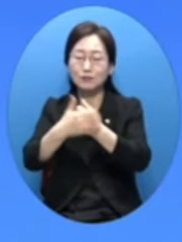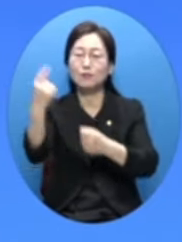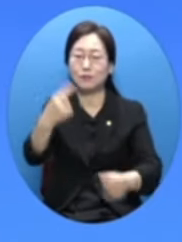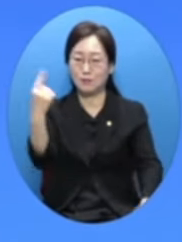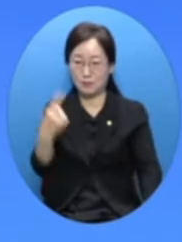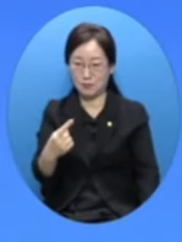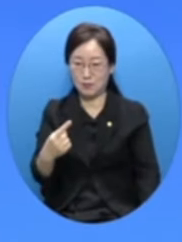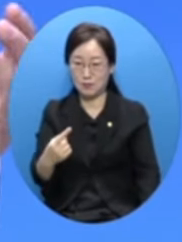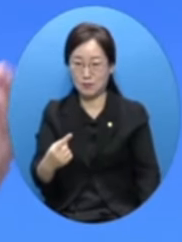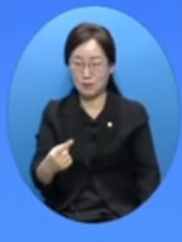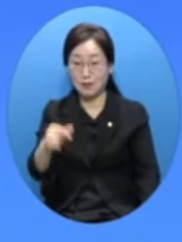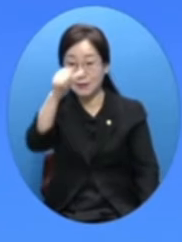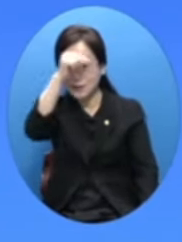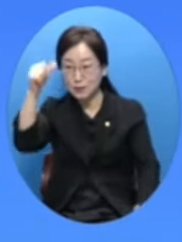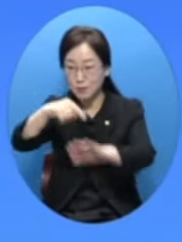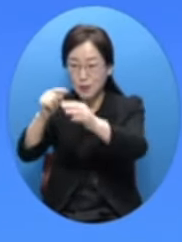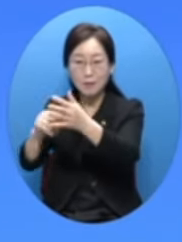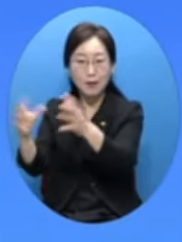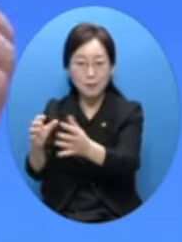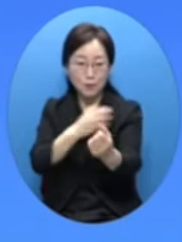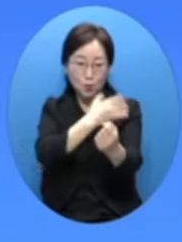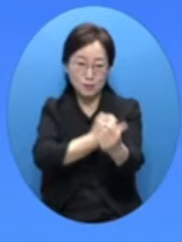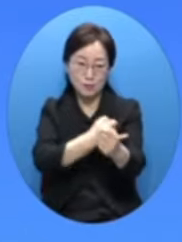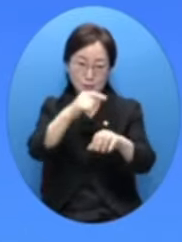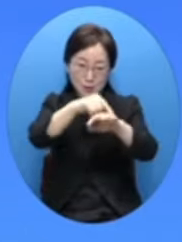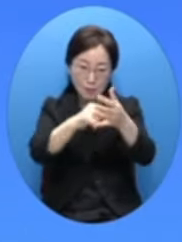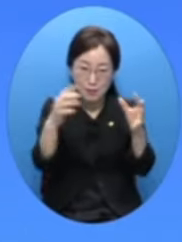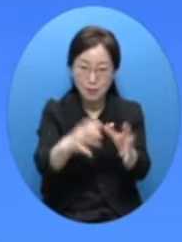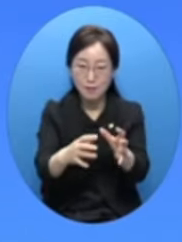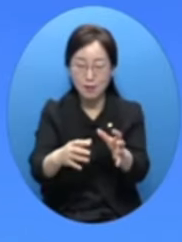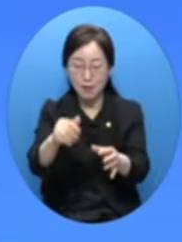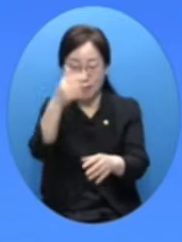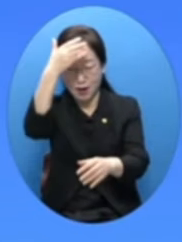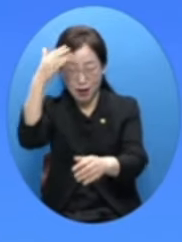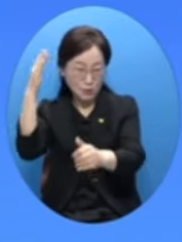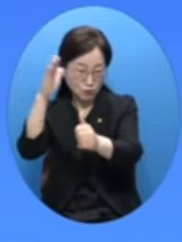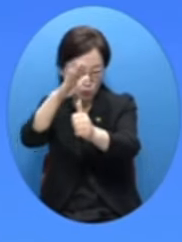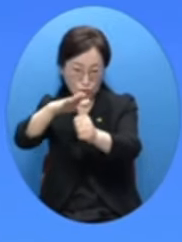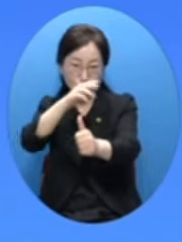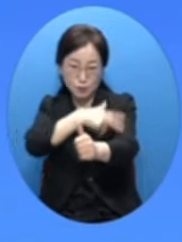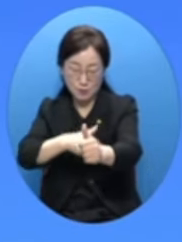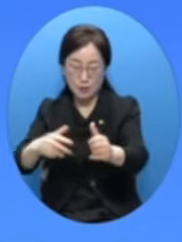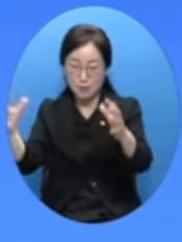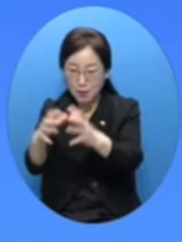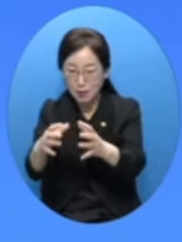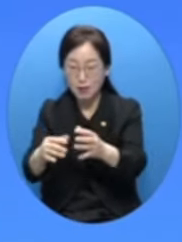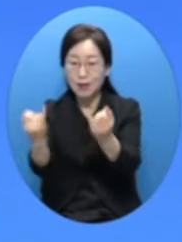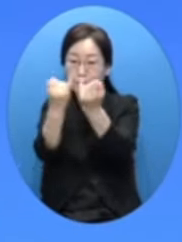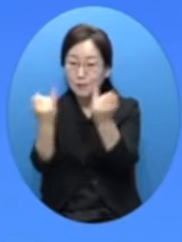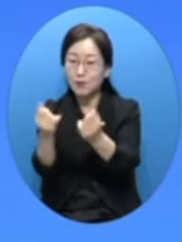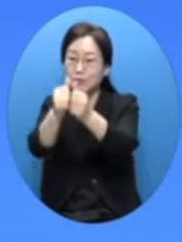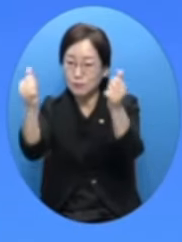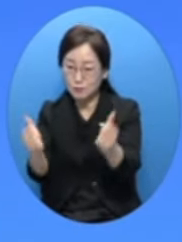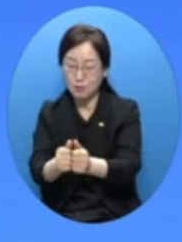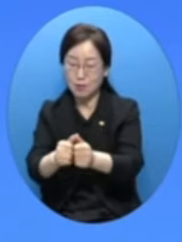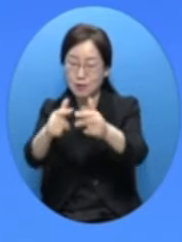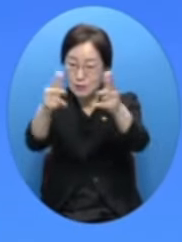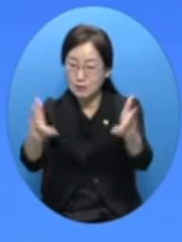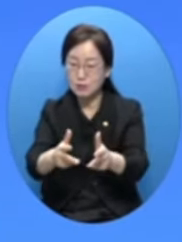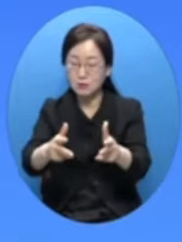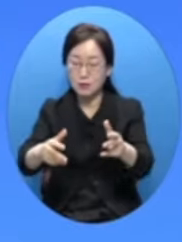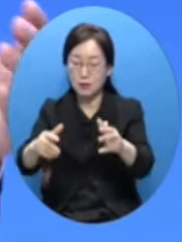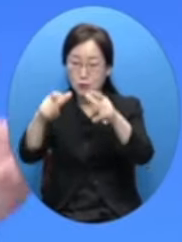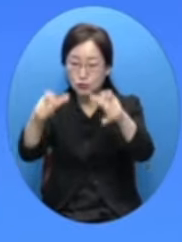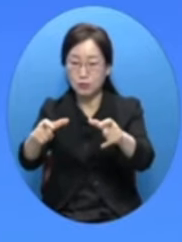것입니다. 장로님들이 한마음되고 권사님들이 한마음되고 안식사회가 한마음되고 남녀성교가 한마음되고 지교육장이 한마음되고